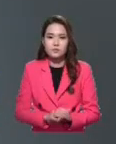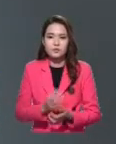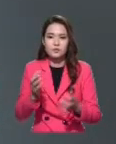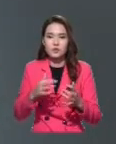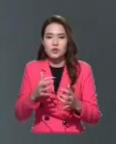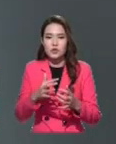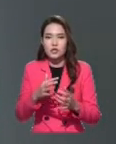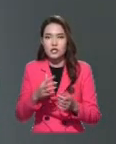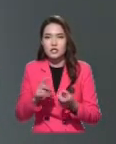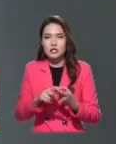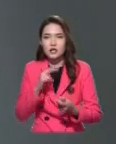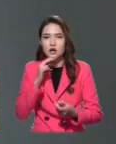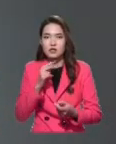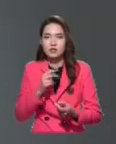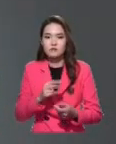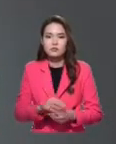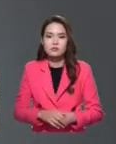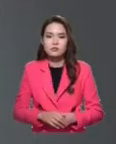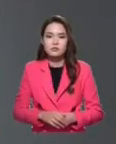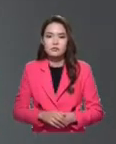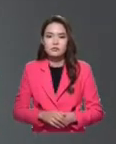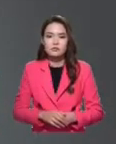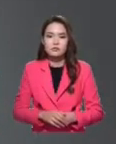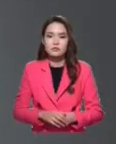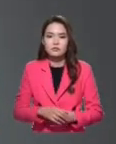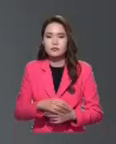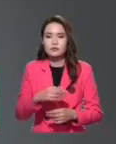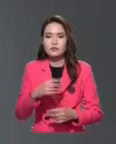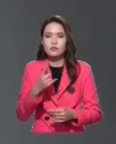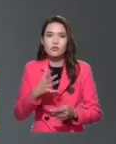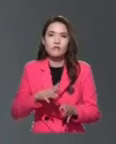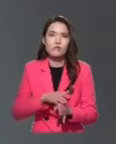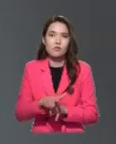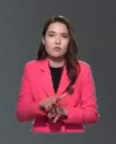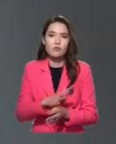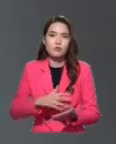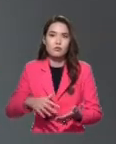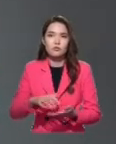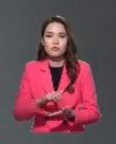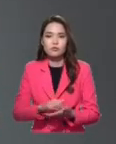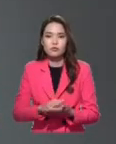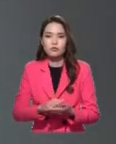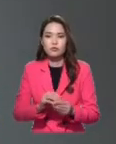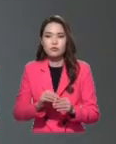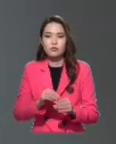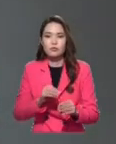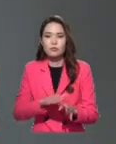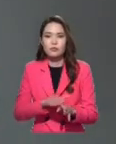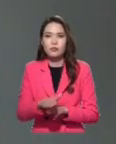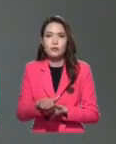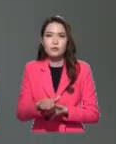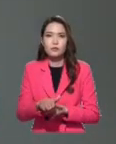живой. В этой серебристой приоре все живые, но